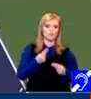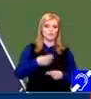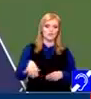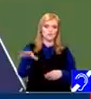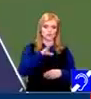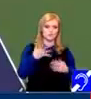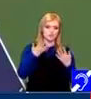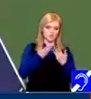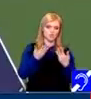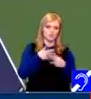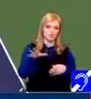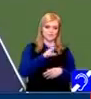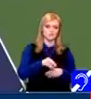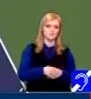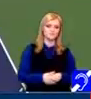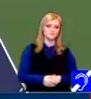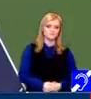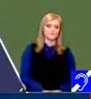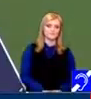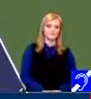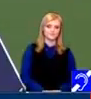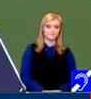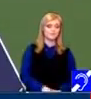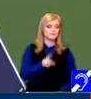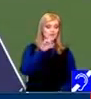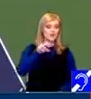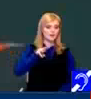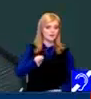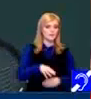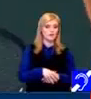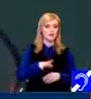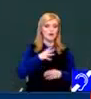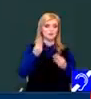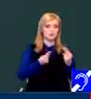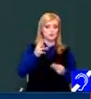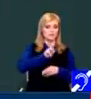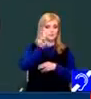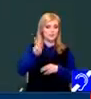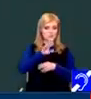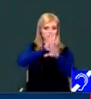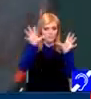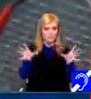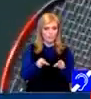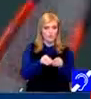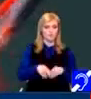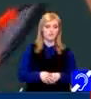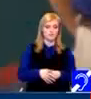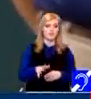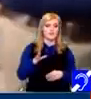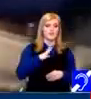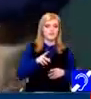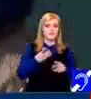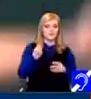game-uri consecutive și a închis partida la prima minge de meci. Halep s-a impus după 2 ore și 24 de minute de joc și este la un